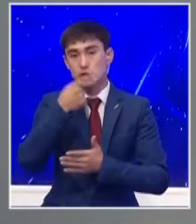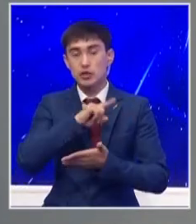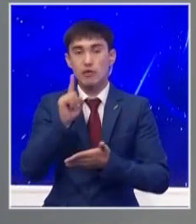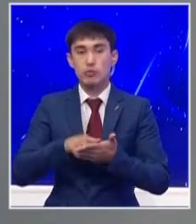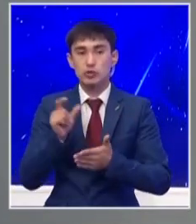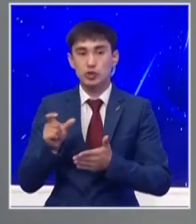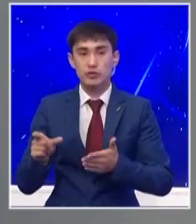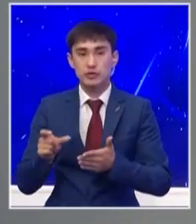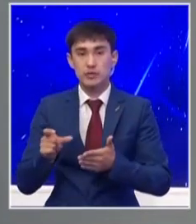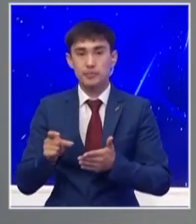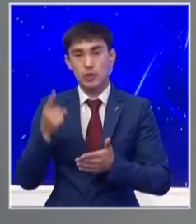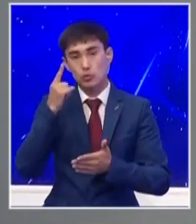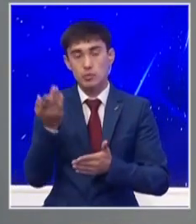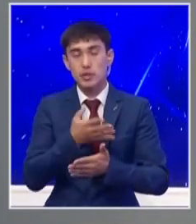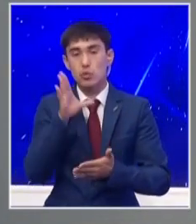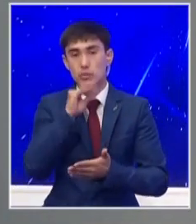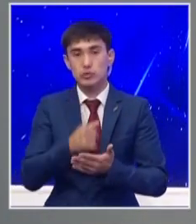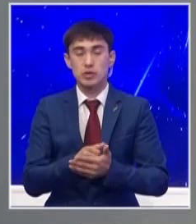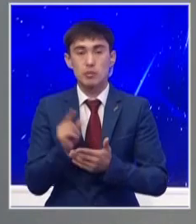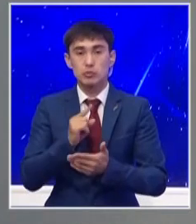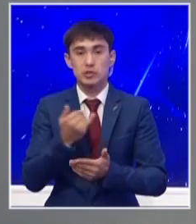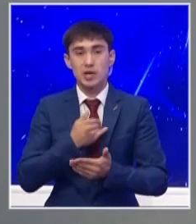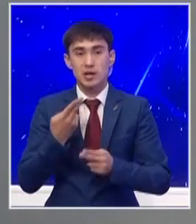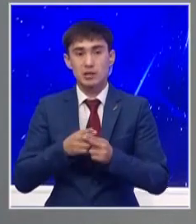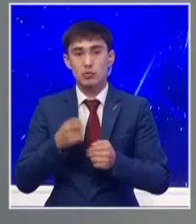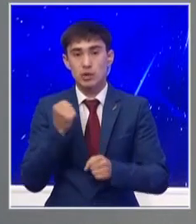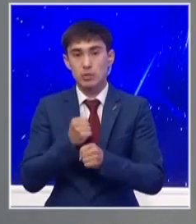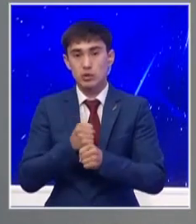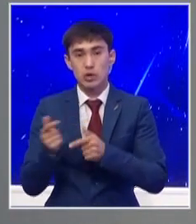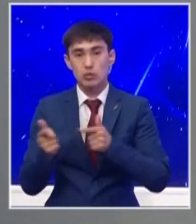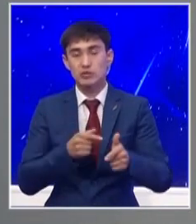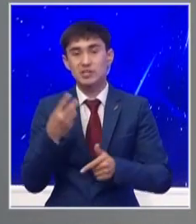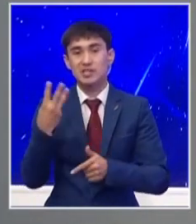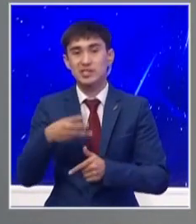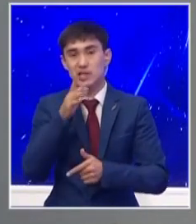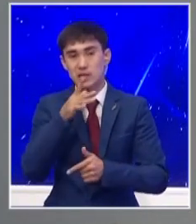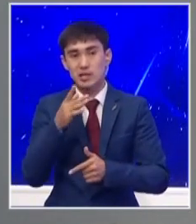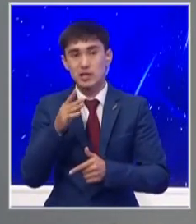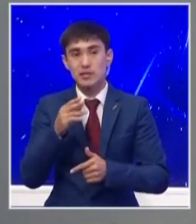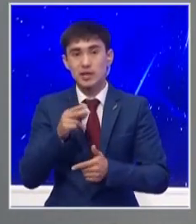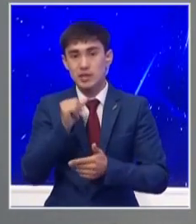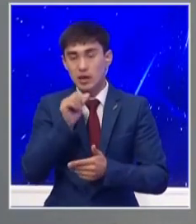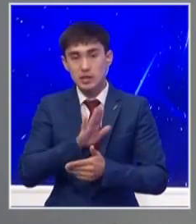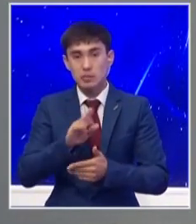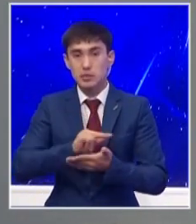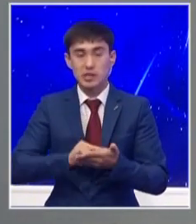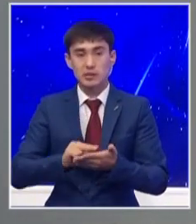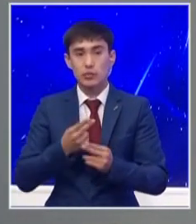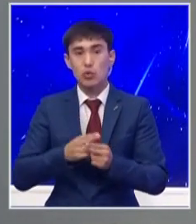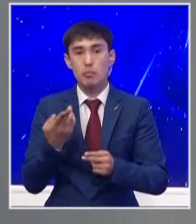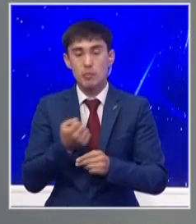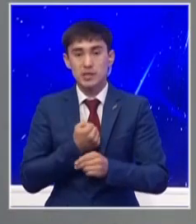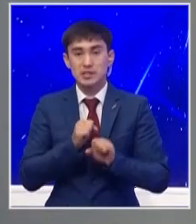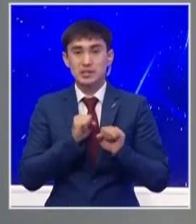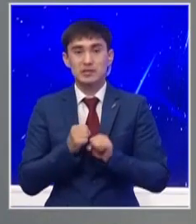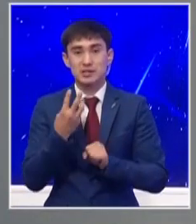вопросы человечества. Думаю, мне это удалось, потому что я к этому роману готовился 30 лет. Я не хотел быть плохим писателем, и эти амбиции сдерживали